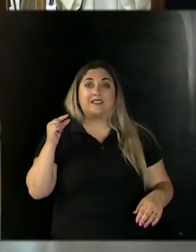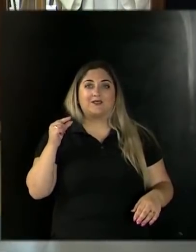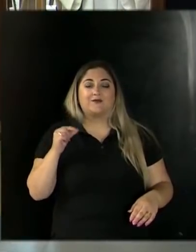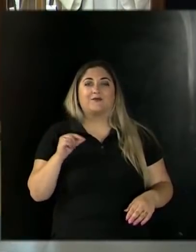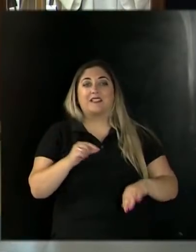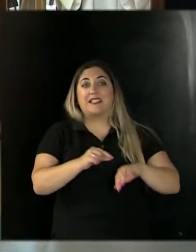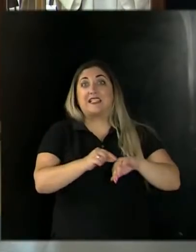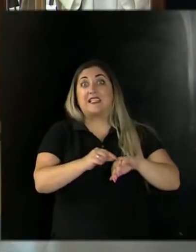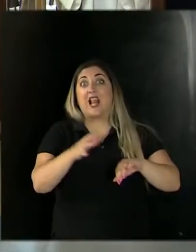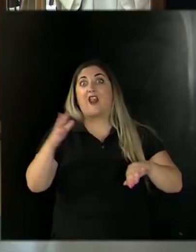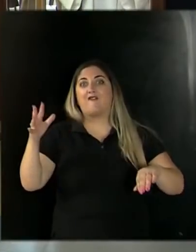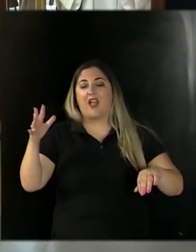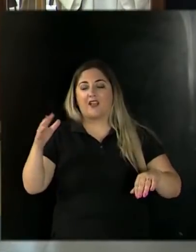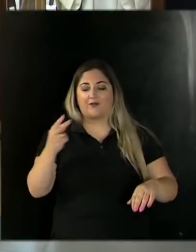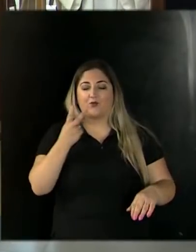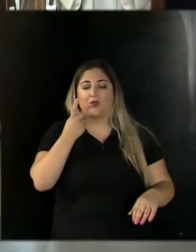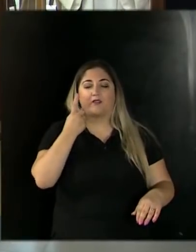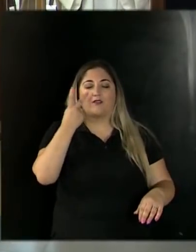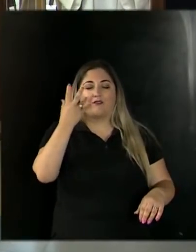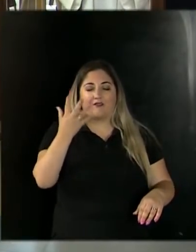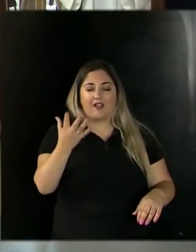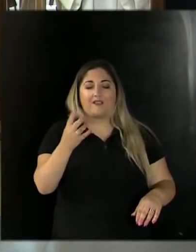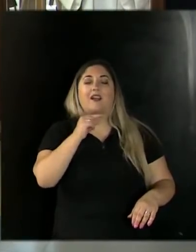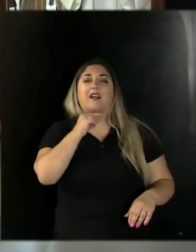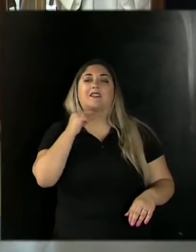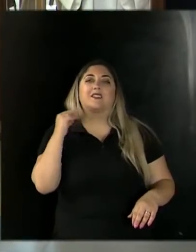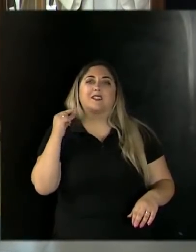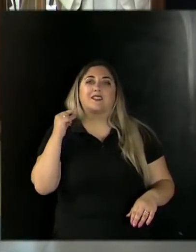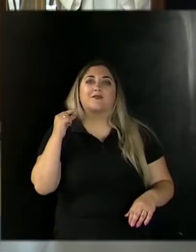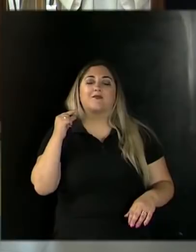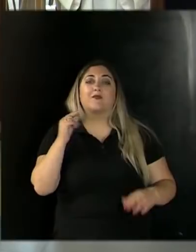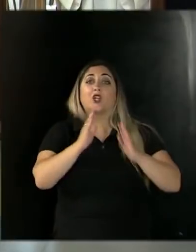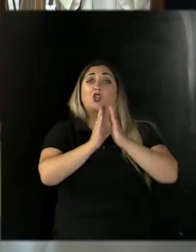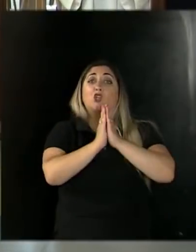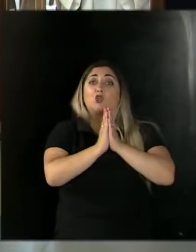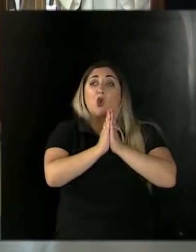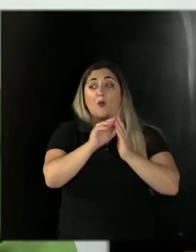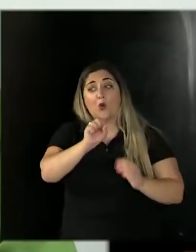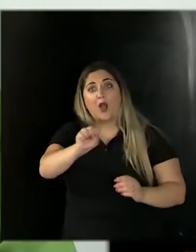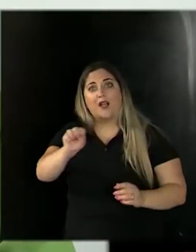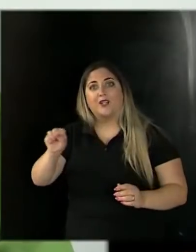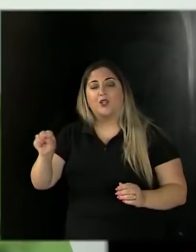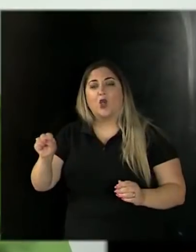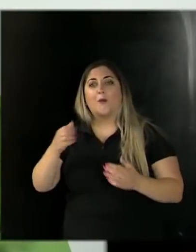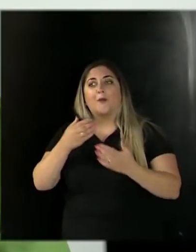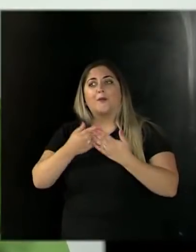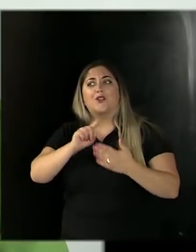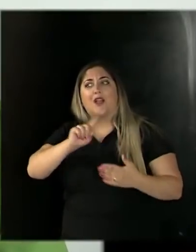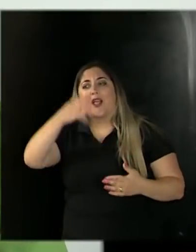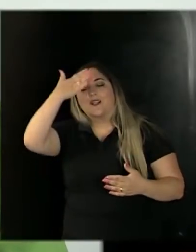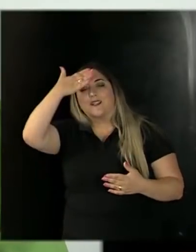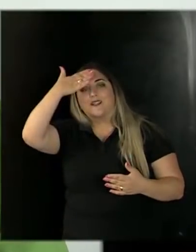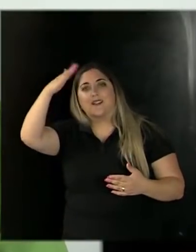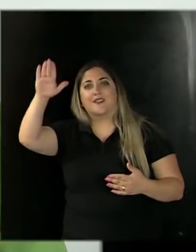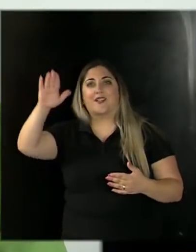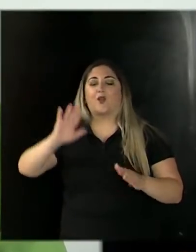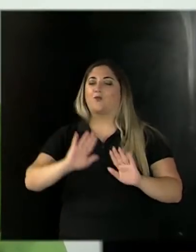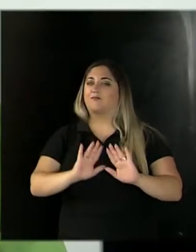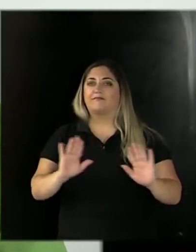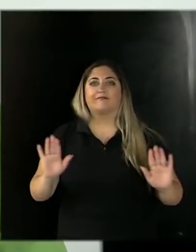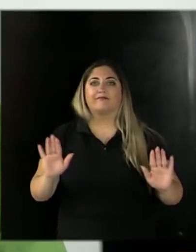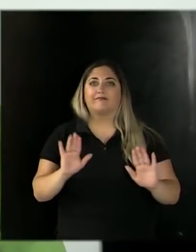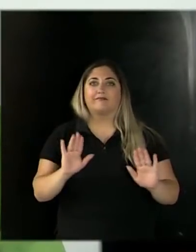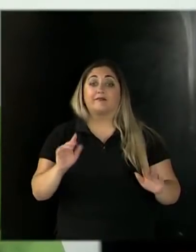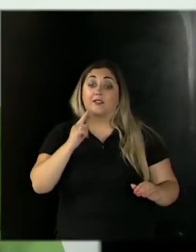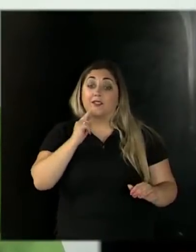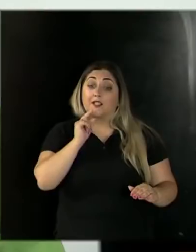tal-fidda 25 sena saċerdoti. Nitolbuhom biex ma jinsew qatt il-kelma